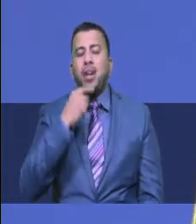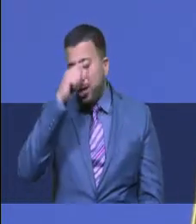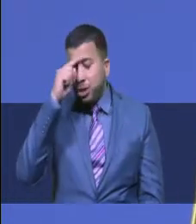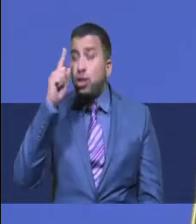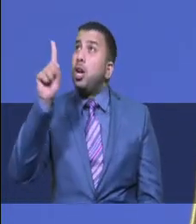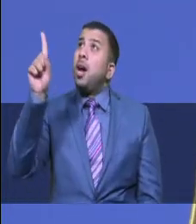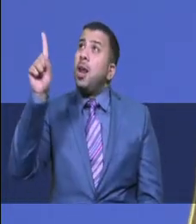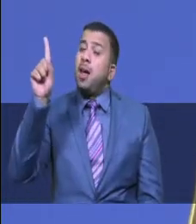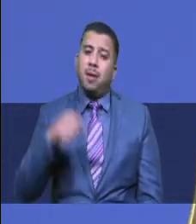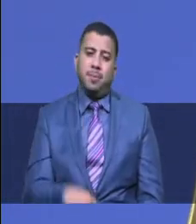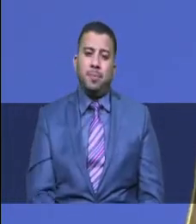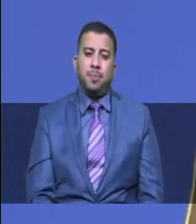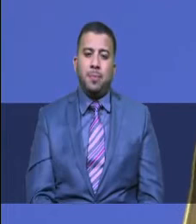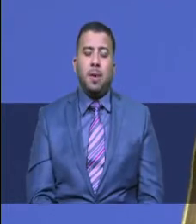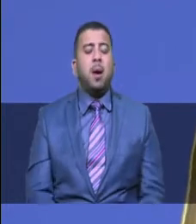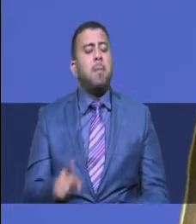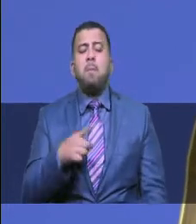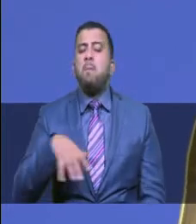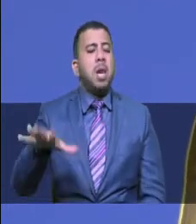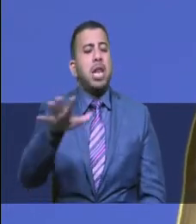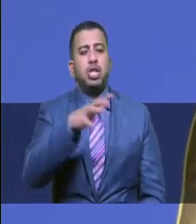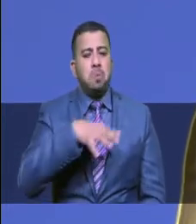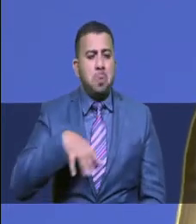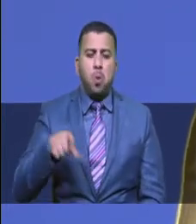الله من الجميع